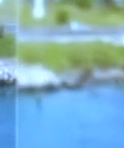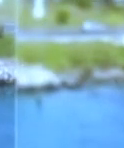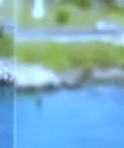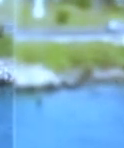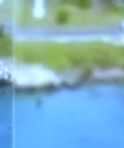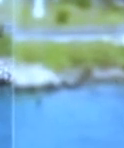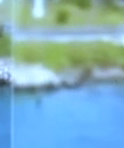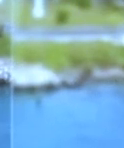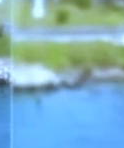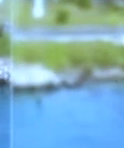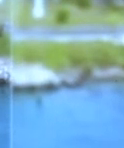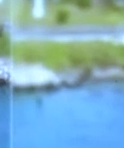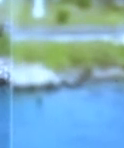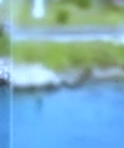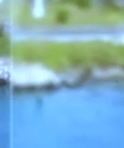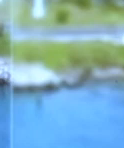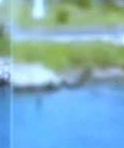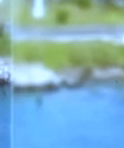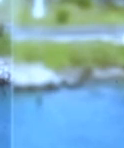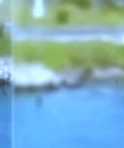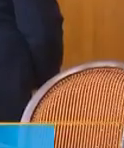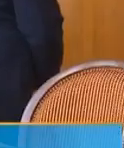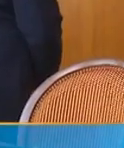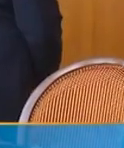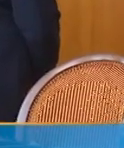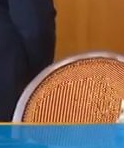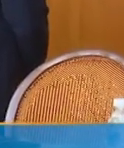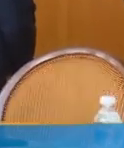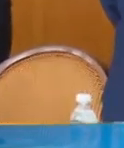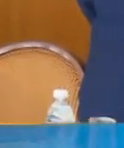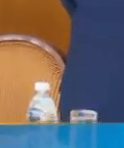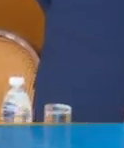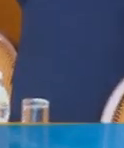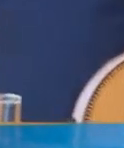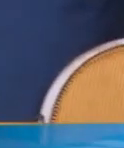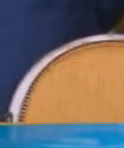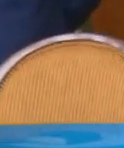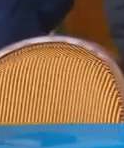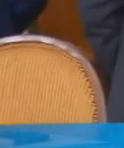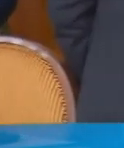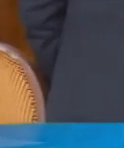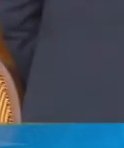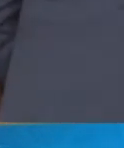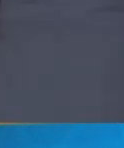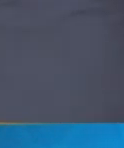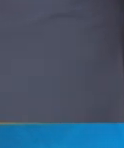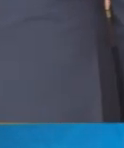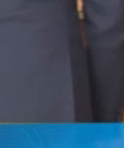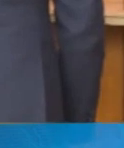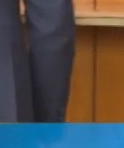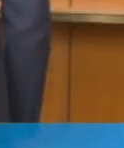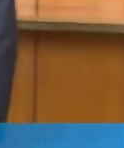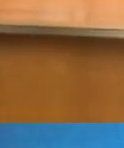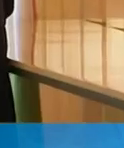Il est 13h. Bonjour et bienvenue dans votre édition. Hier, mercredi 10 novembre 2021, un conseil des ministres s'est tenu